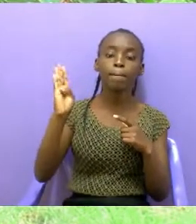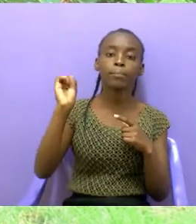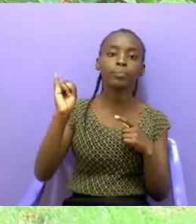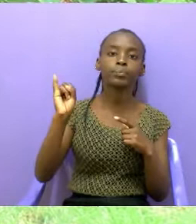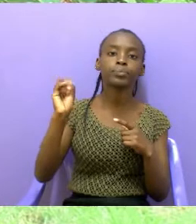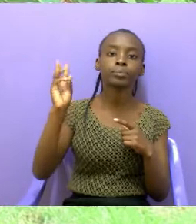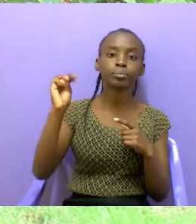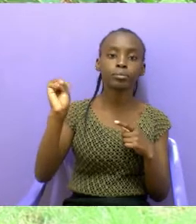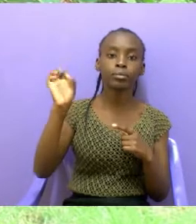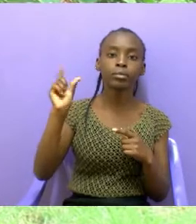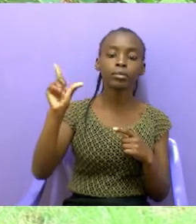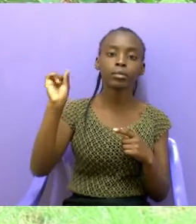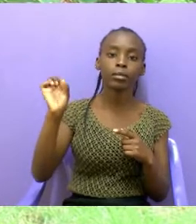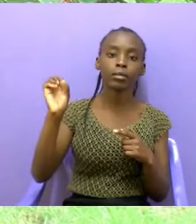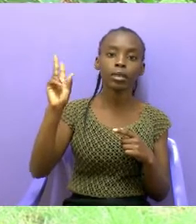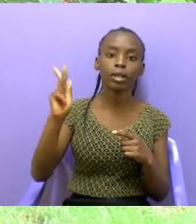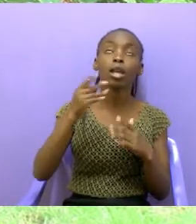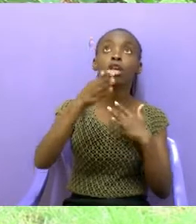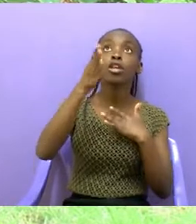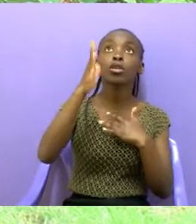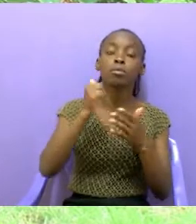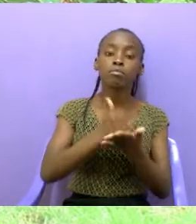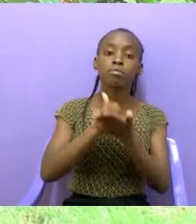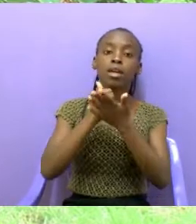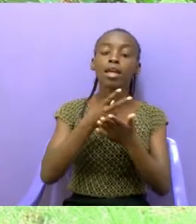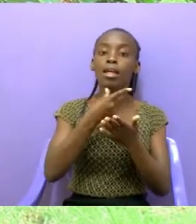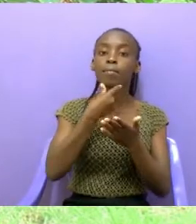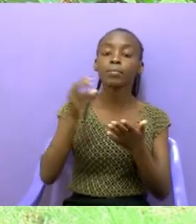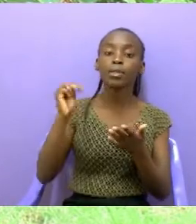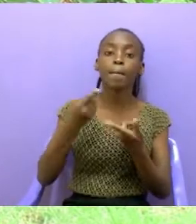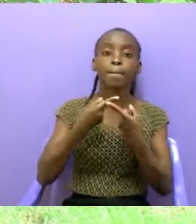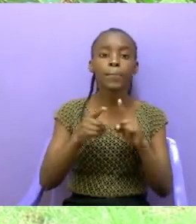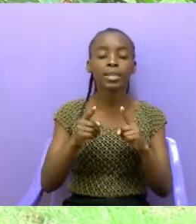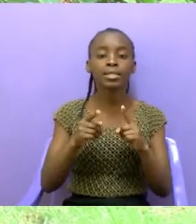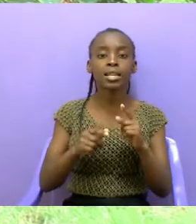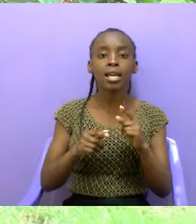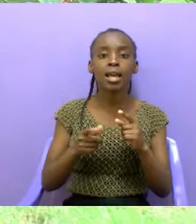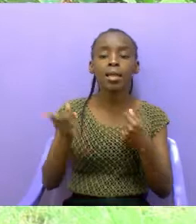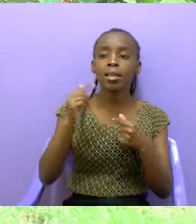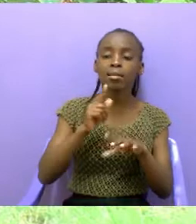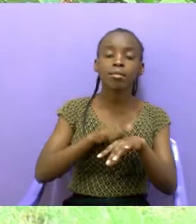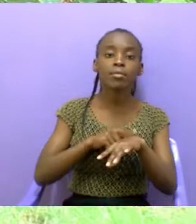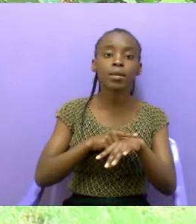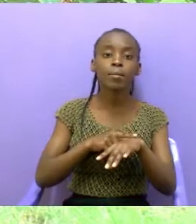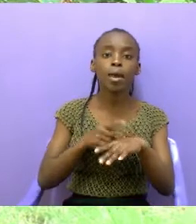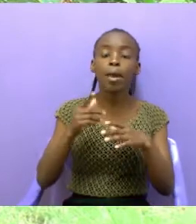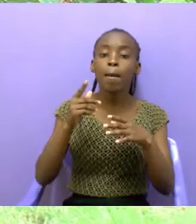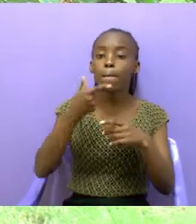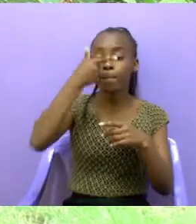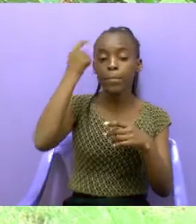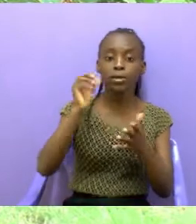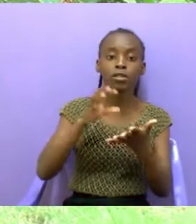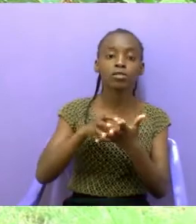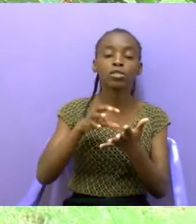watu walioitanishwa na wewe. Lakini ilifika kipindi kwa sababu ya changamoto maishani mwao, Bwana, wakaafadhalisha katika